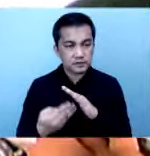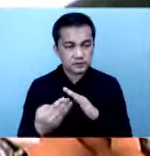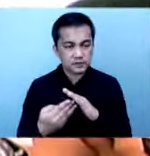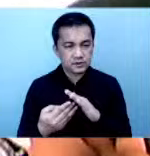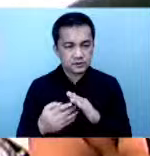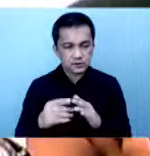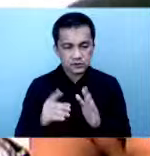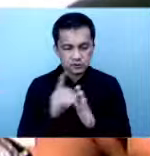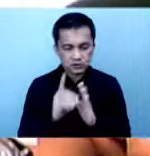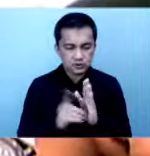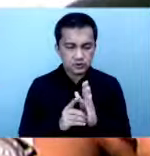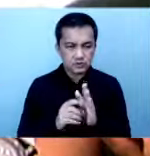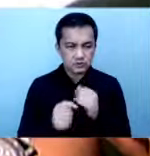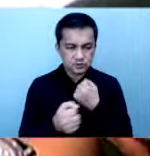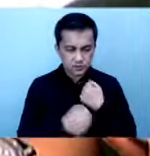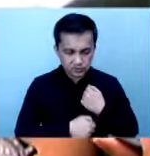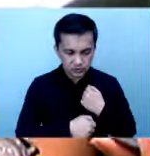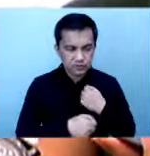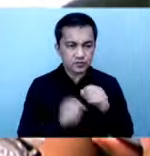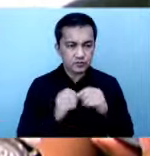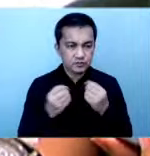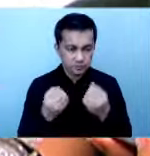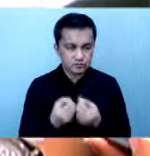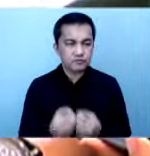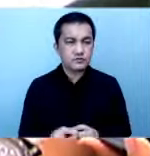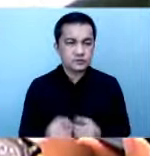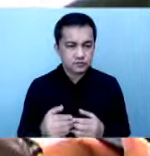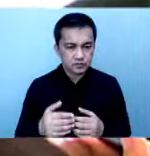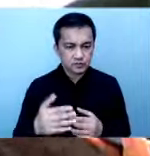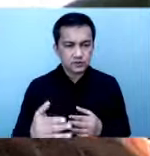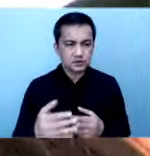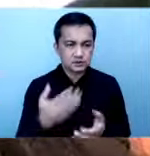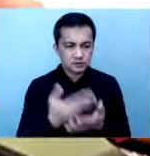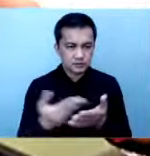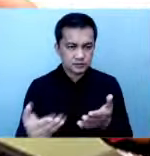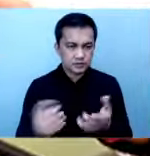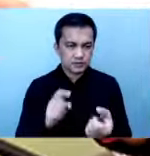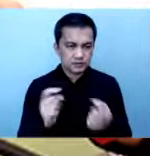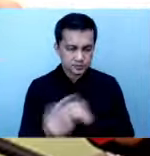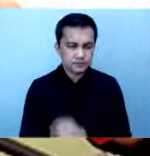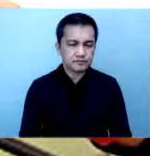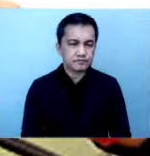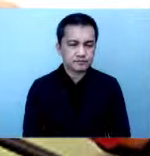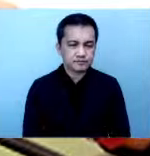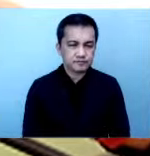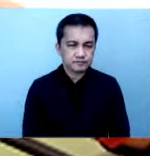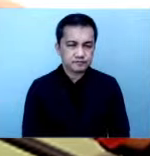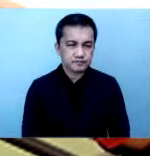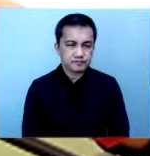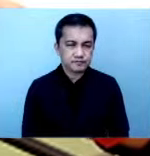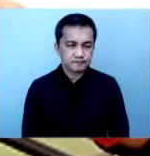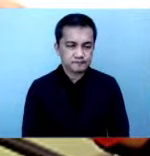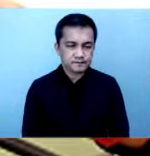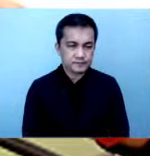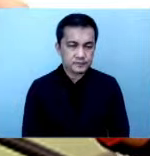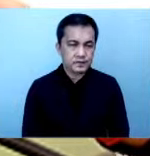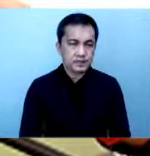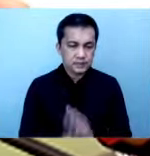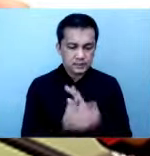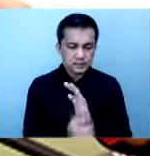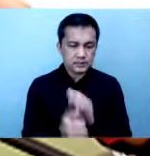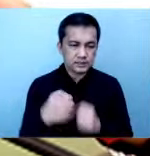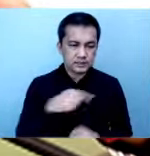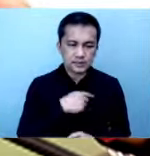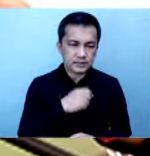ng sundalo at ng organisasyon hanggang sa kagamitan magbabago. Yung kakayahan dapat natin hindi lang sa lupa, kaya